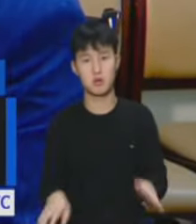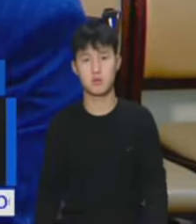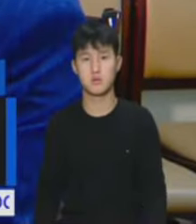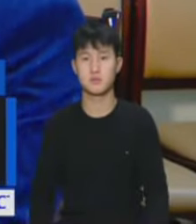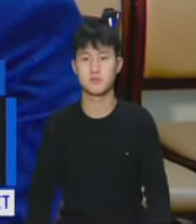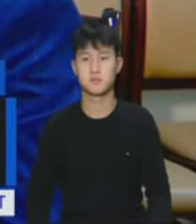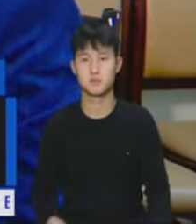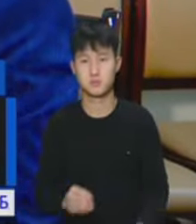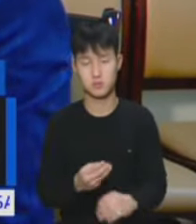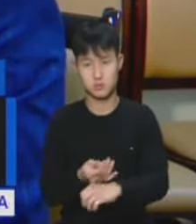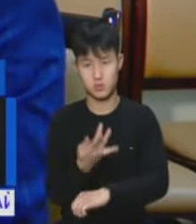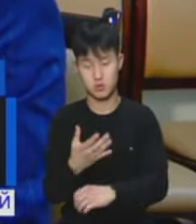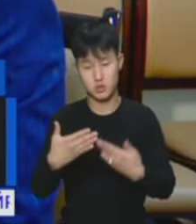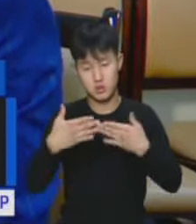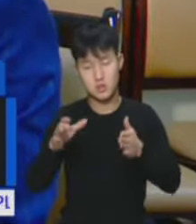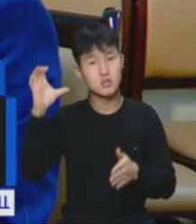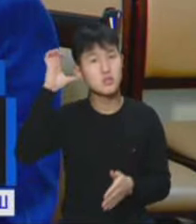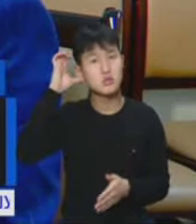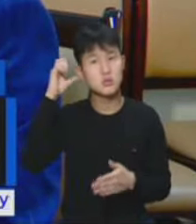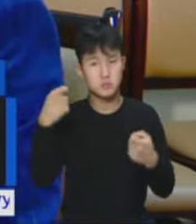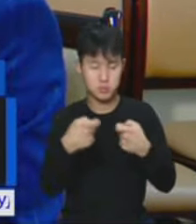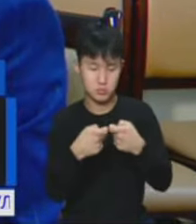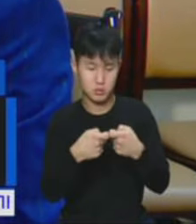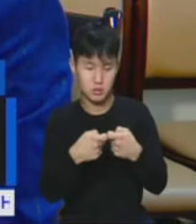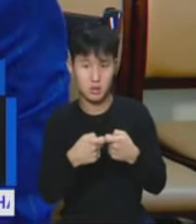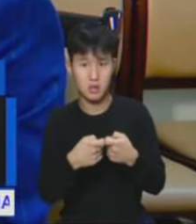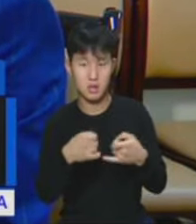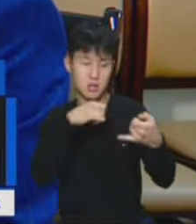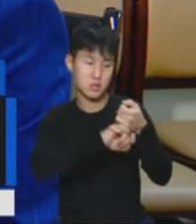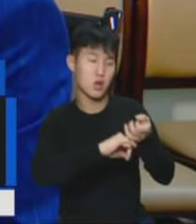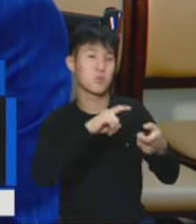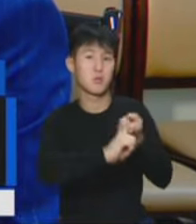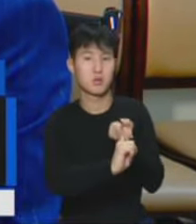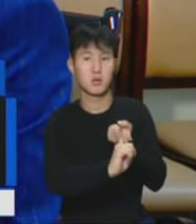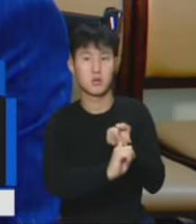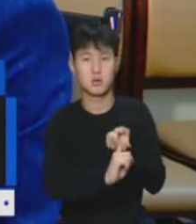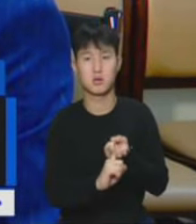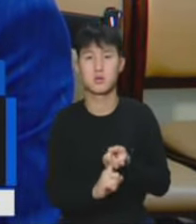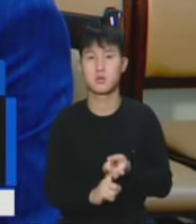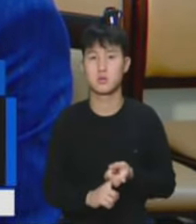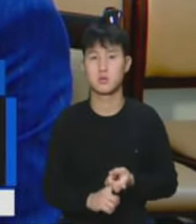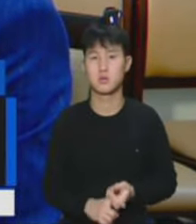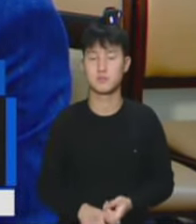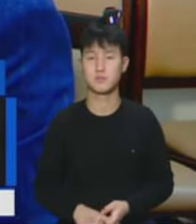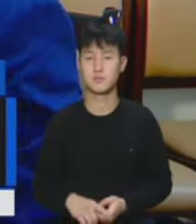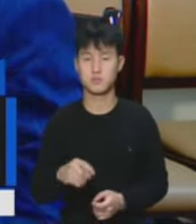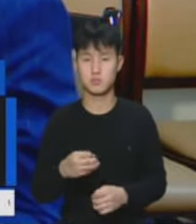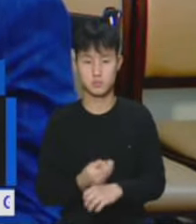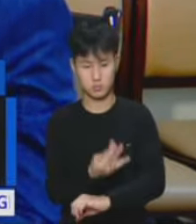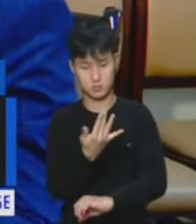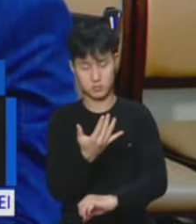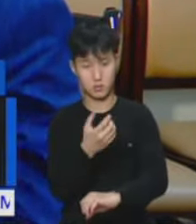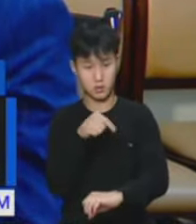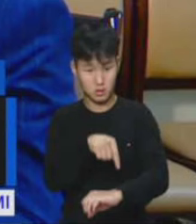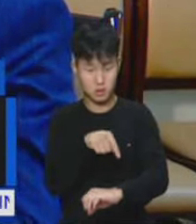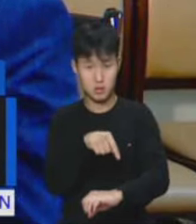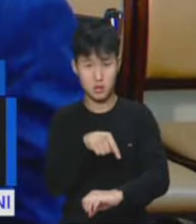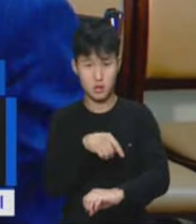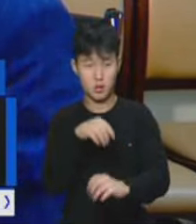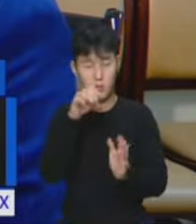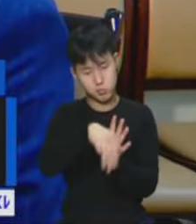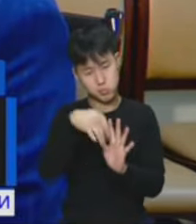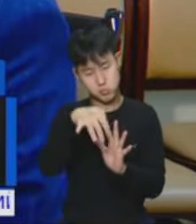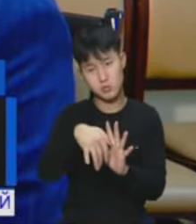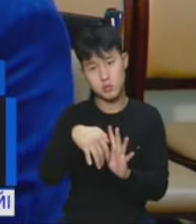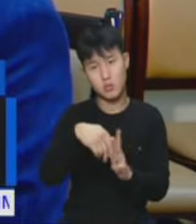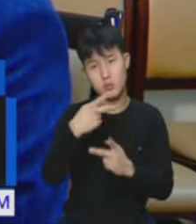нүүрсний сонсголын үеэр таны одоо их нэртэй холбоотой яг энэ нүүрсний одоо олборлолтын хөрс